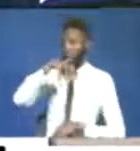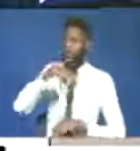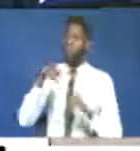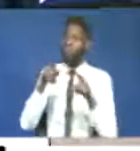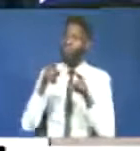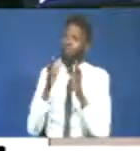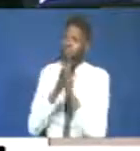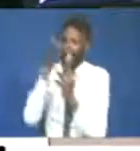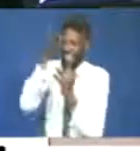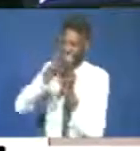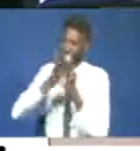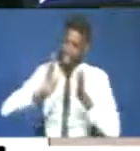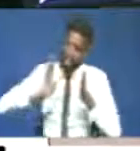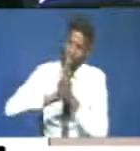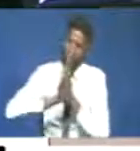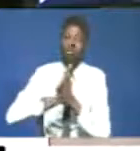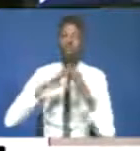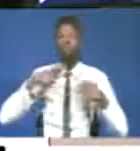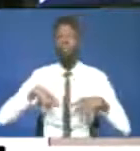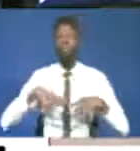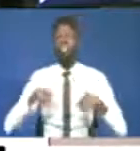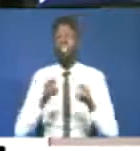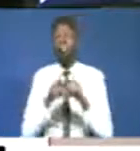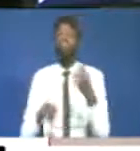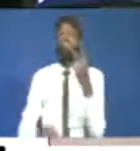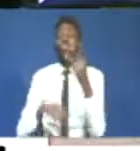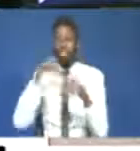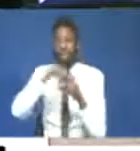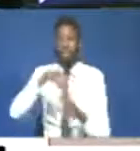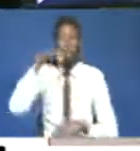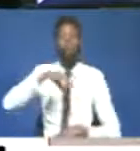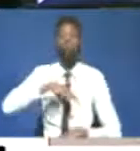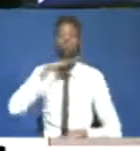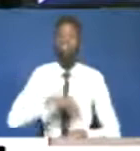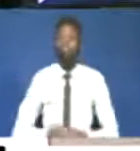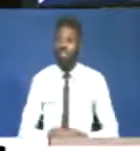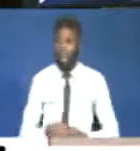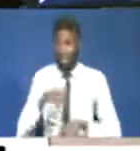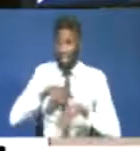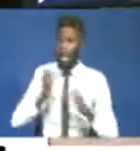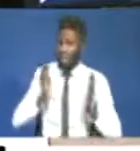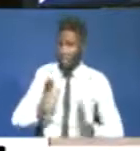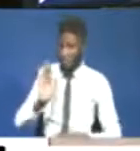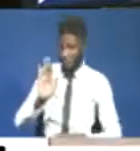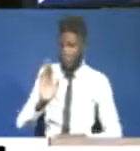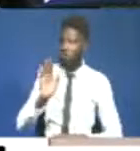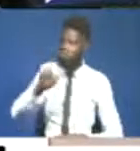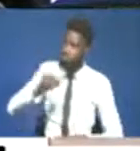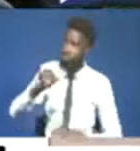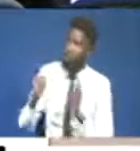hapo. Nae Prado ilifanyaje? Prado sasa after kuamshwa, jamaa alikuwa salama,